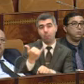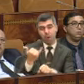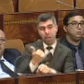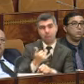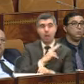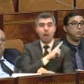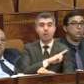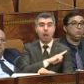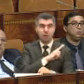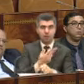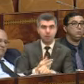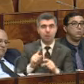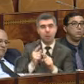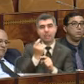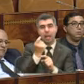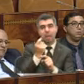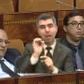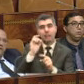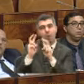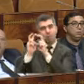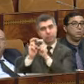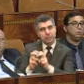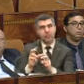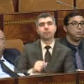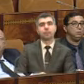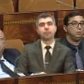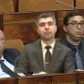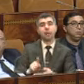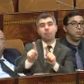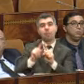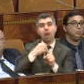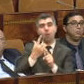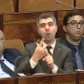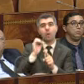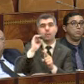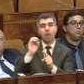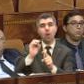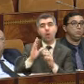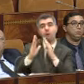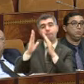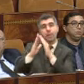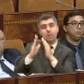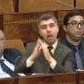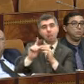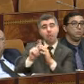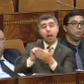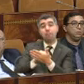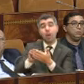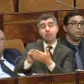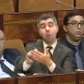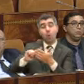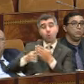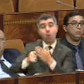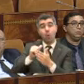التأمين، وتكون بواحد الثمن مهم جدا بخص، ديروا لهم واحد الودادية سكنية. راه كاين اللي ما كيخلصش الماء والضو، ما بالك في